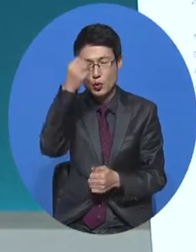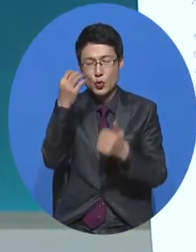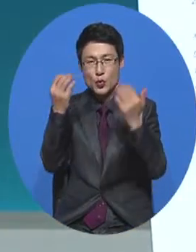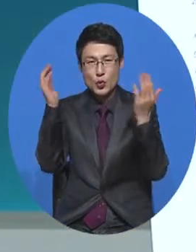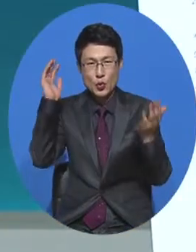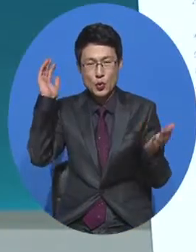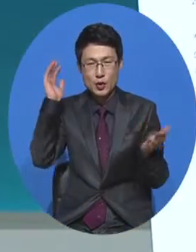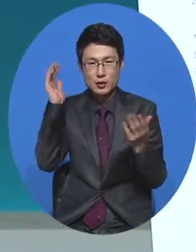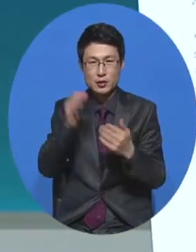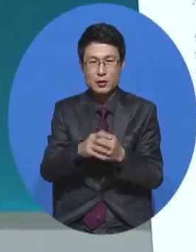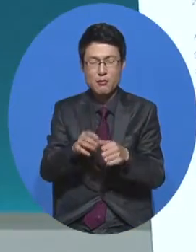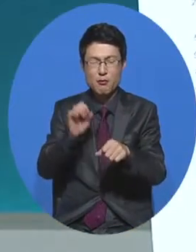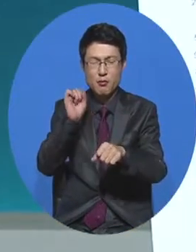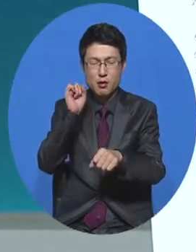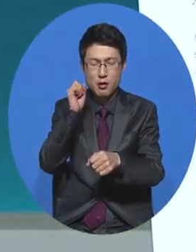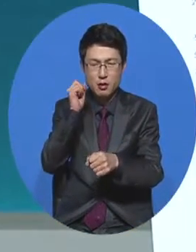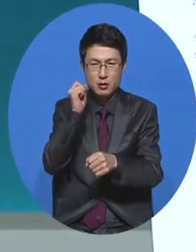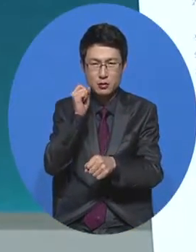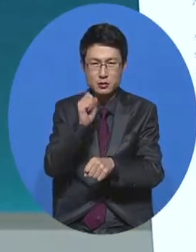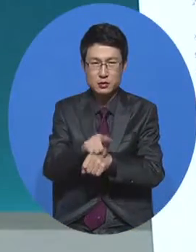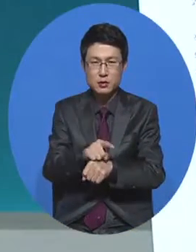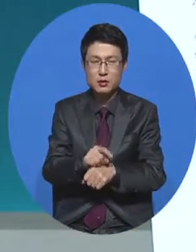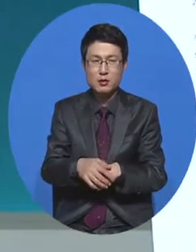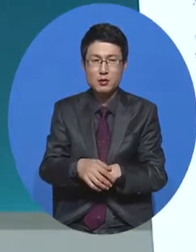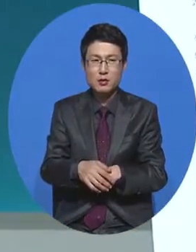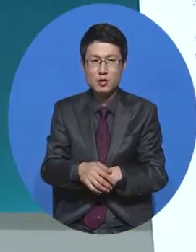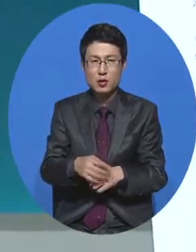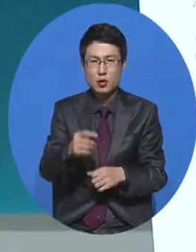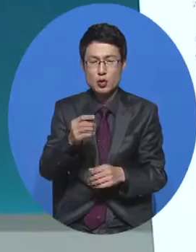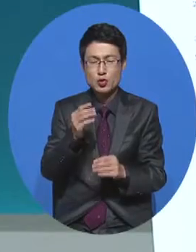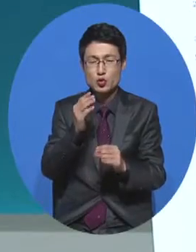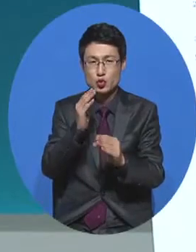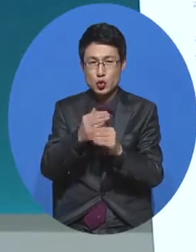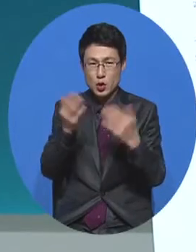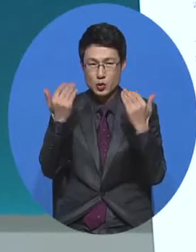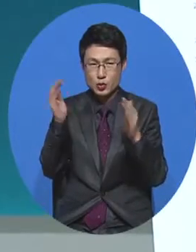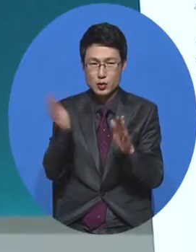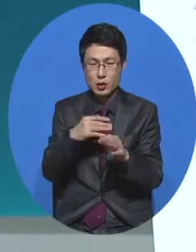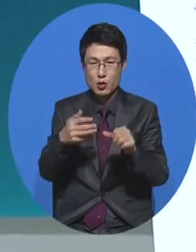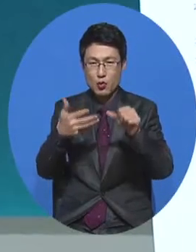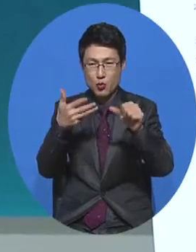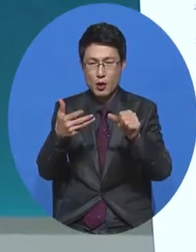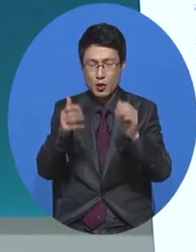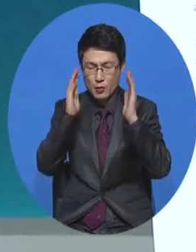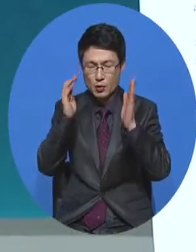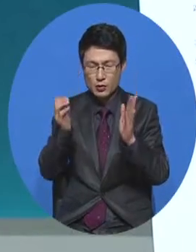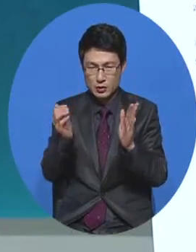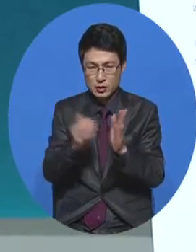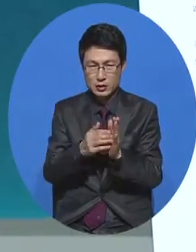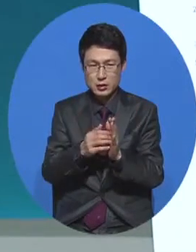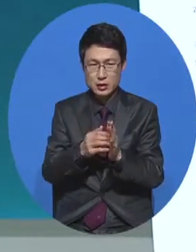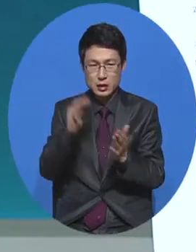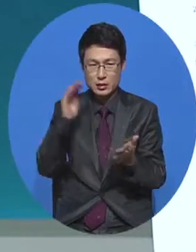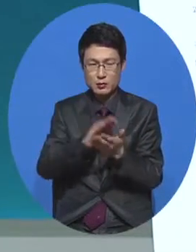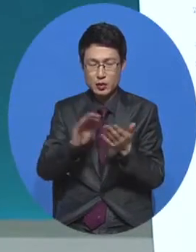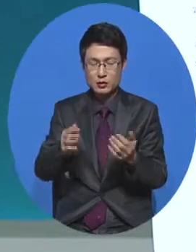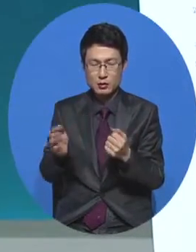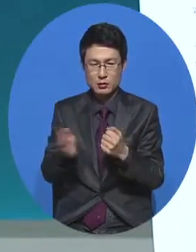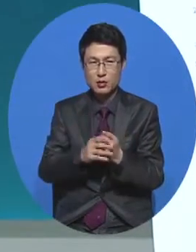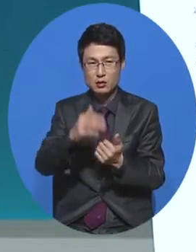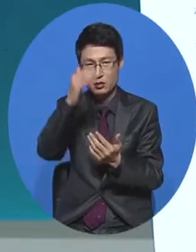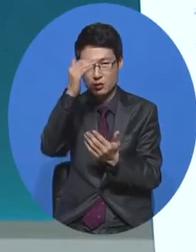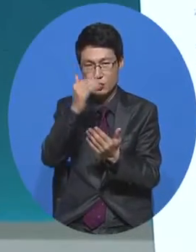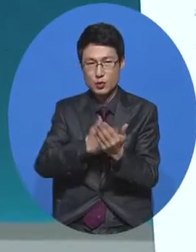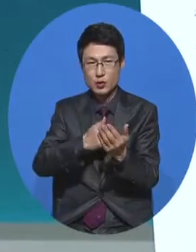학생들은 이미 중학생 때 5.18 을 배우고 지나간 학생들입니다 그래서 좀더 내용을